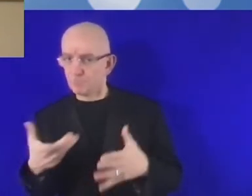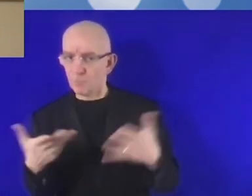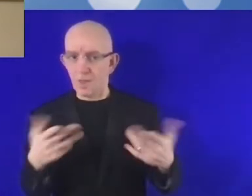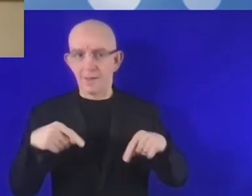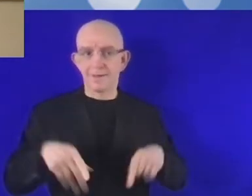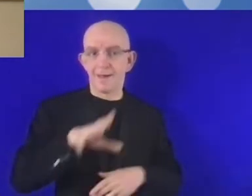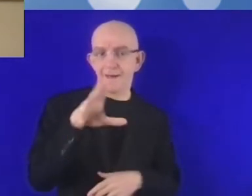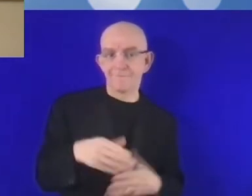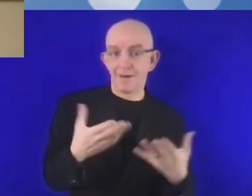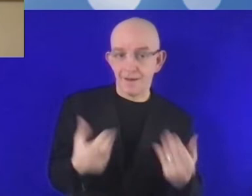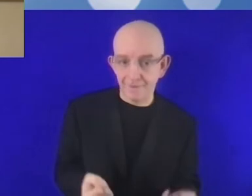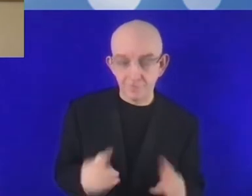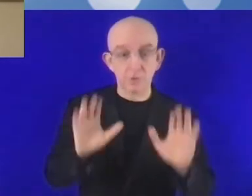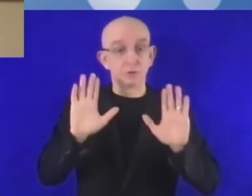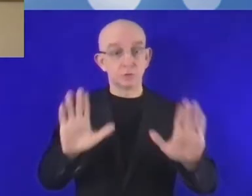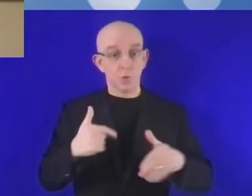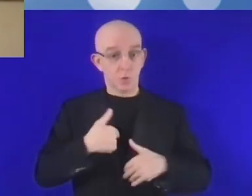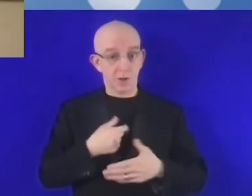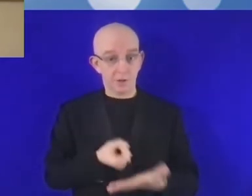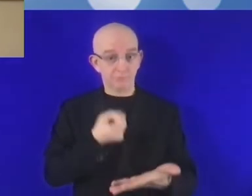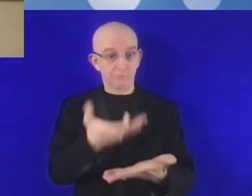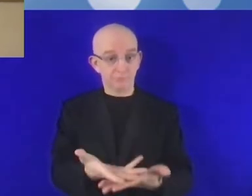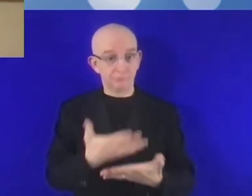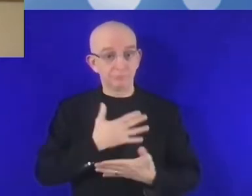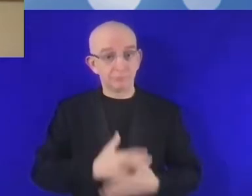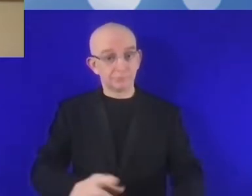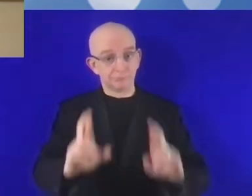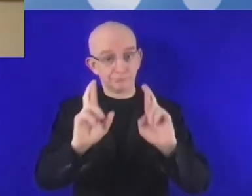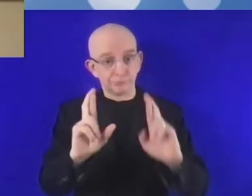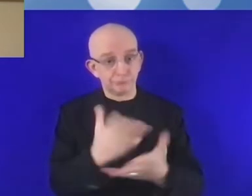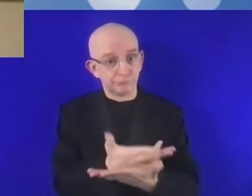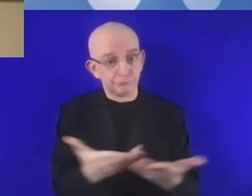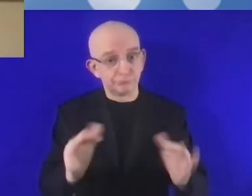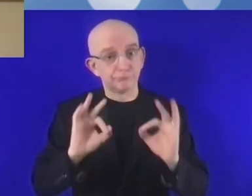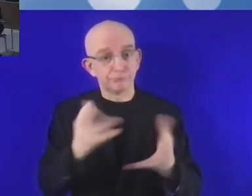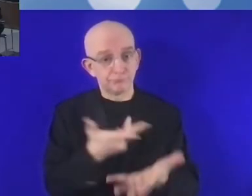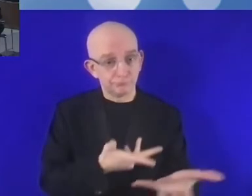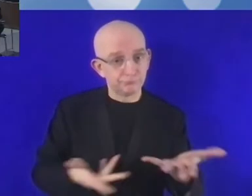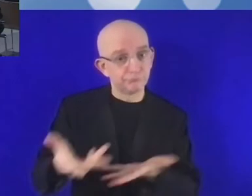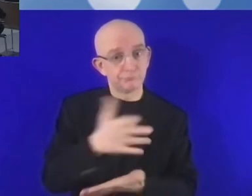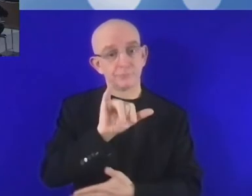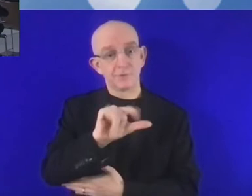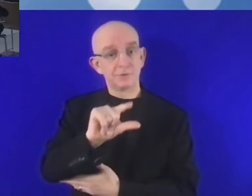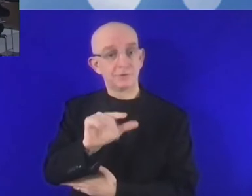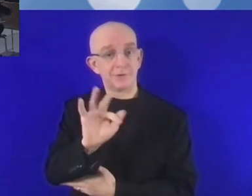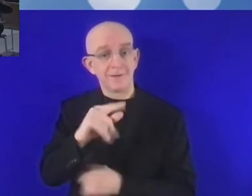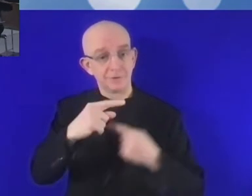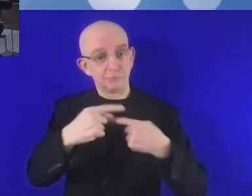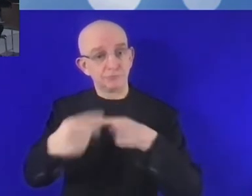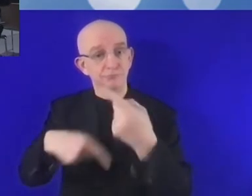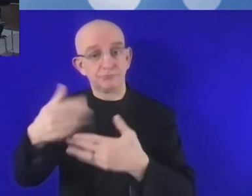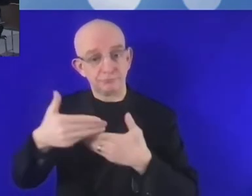أتمنى لكم جلسات ومباحثات مفردة، وأرجو أن تتكرر مثل